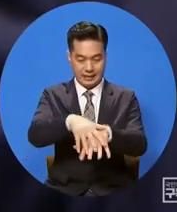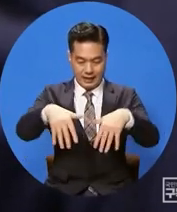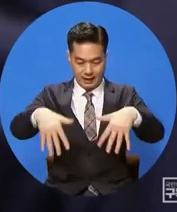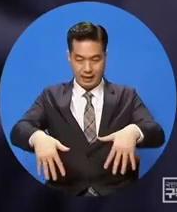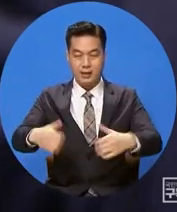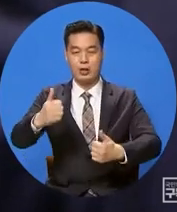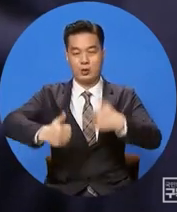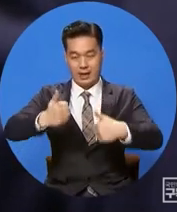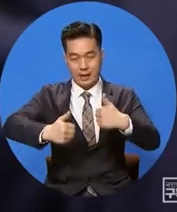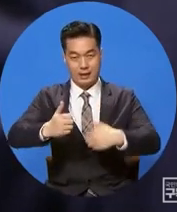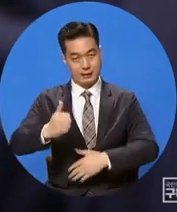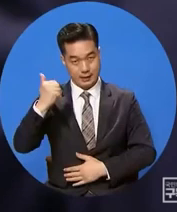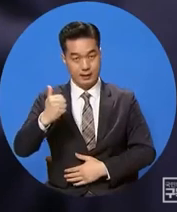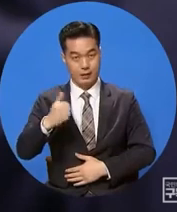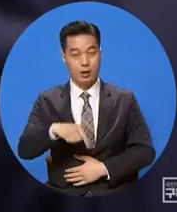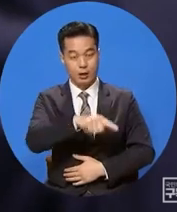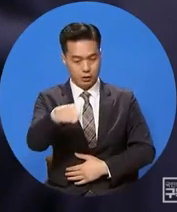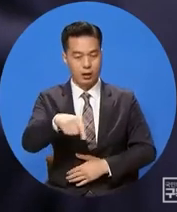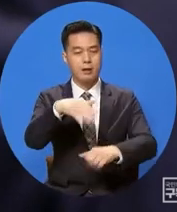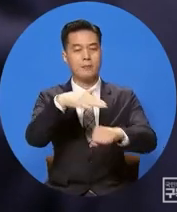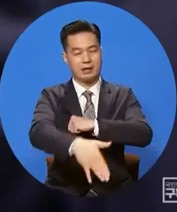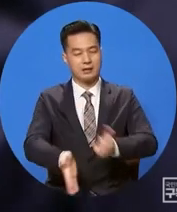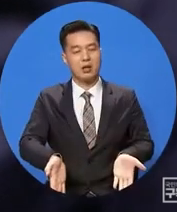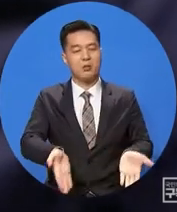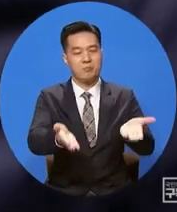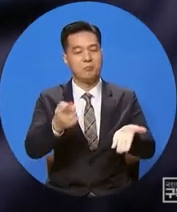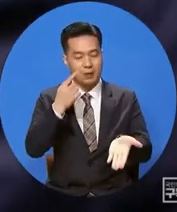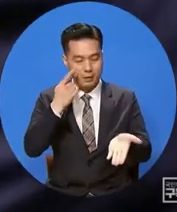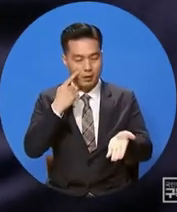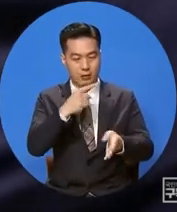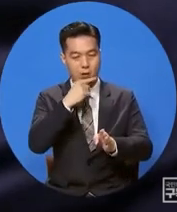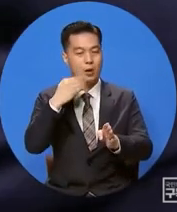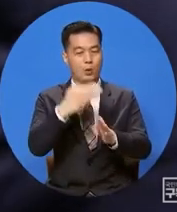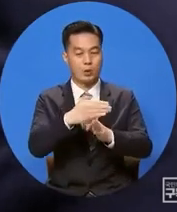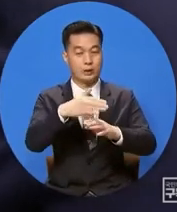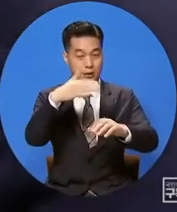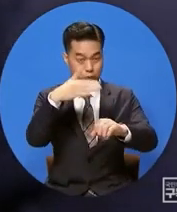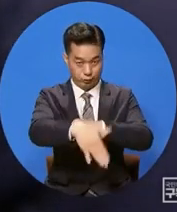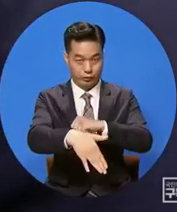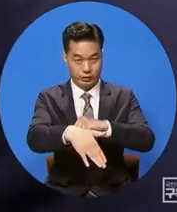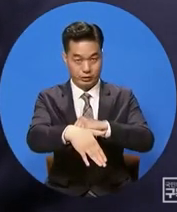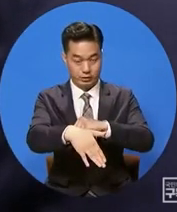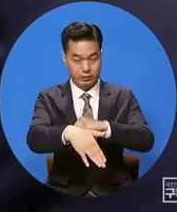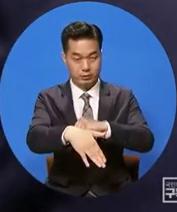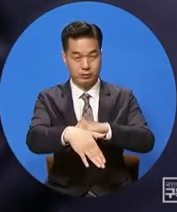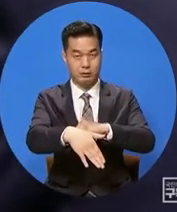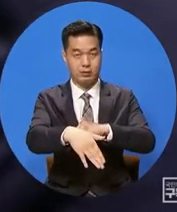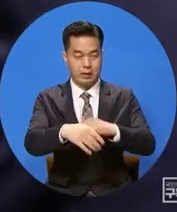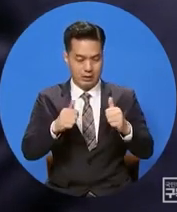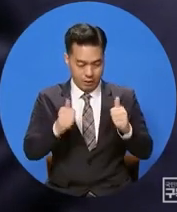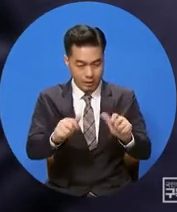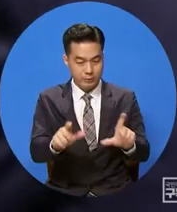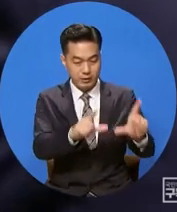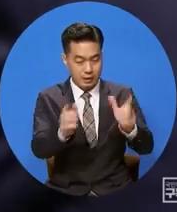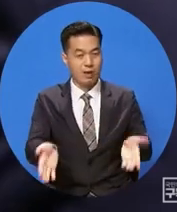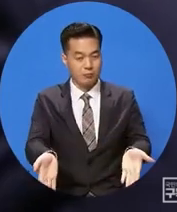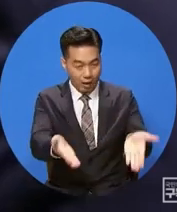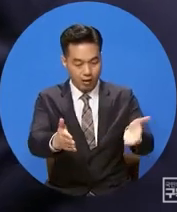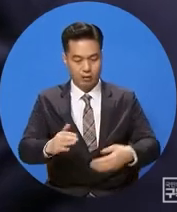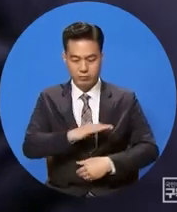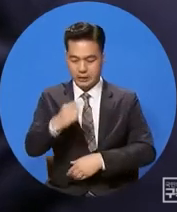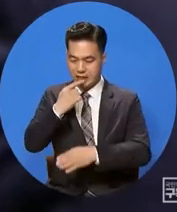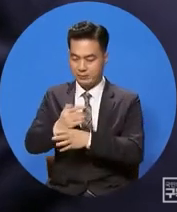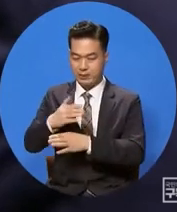네. 너희들은 너희들대로 공산주의 사회에서 네. 취하여서 열심히 살고